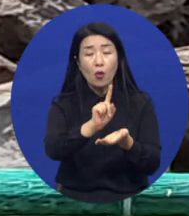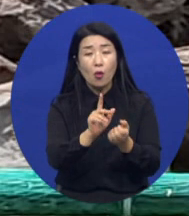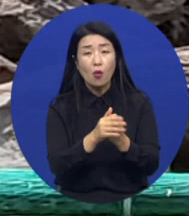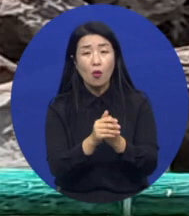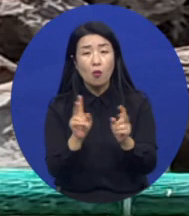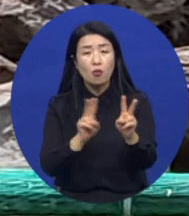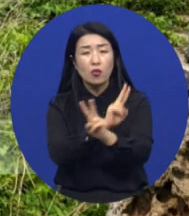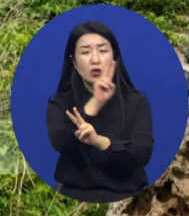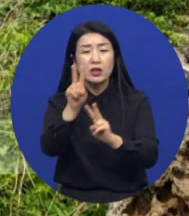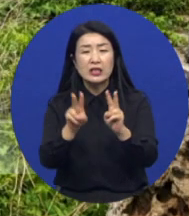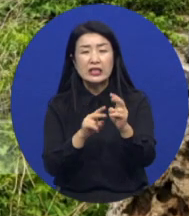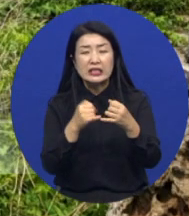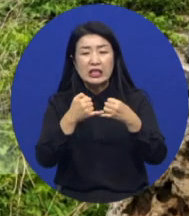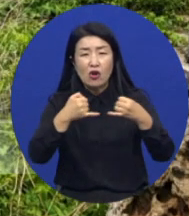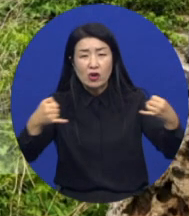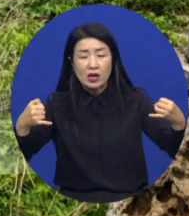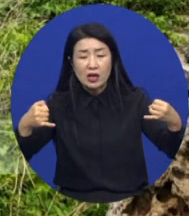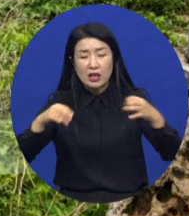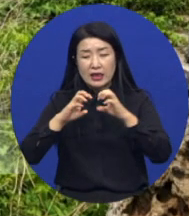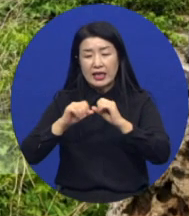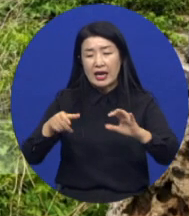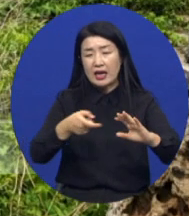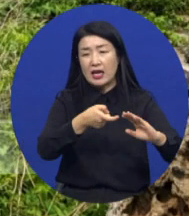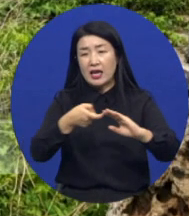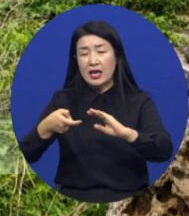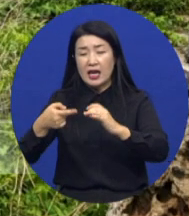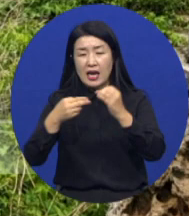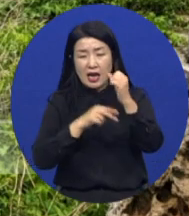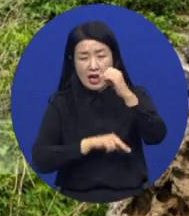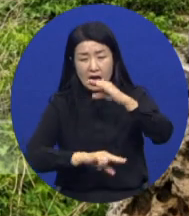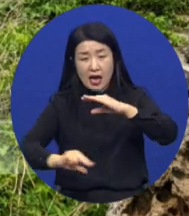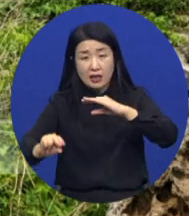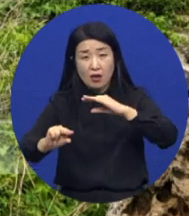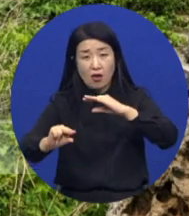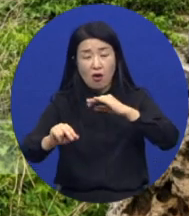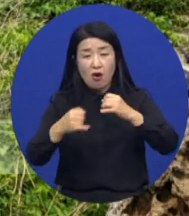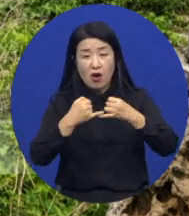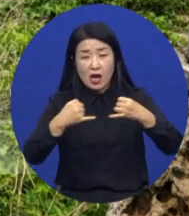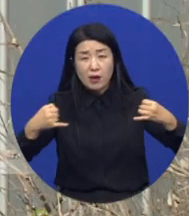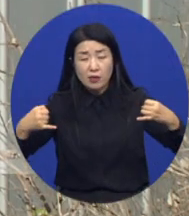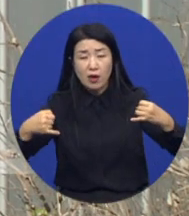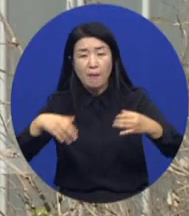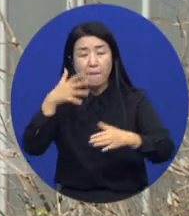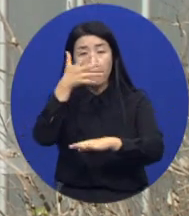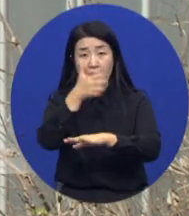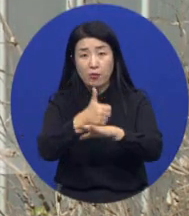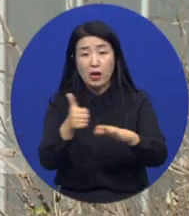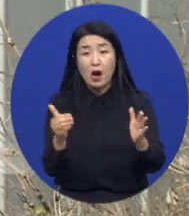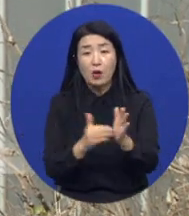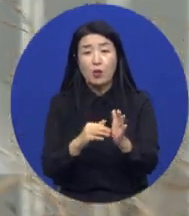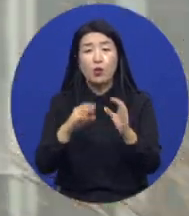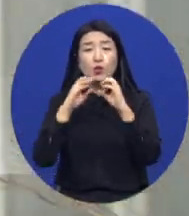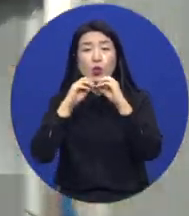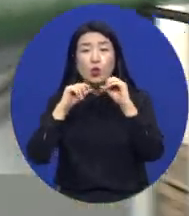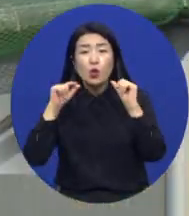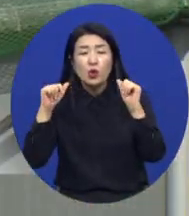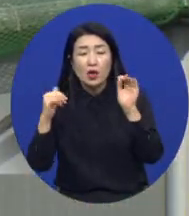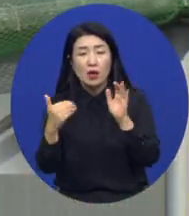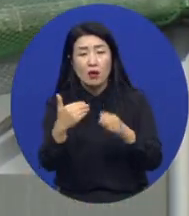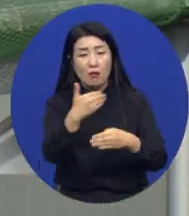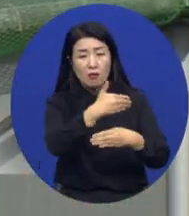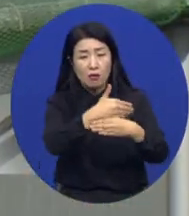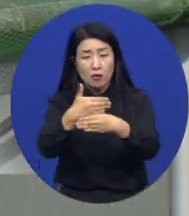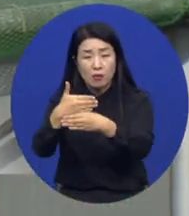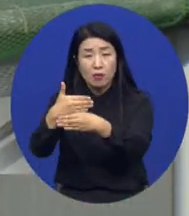발전기의 전기선을 육상으로 끌어오는 해저 케이블 공사를 지난주 금요일 마무리한 뒤 다음 날인 토요일에 오탁